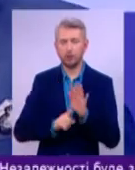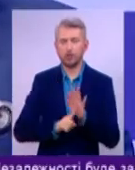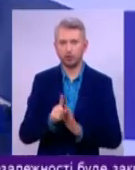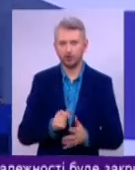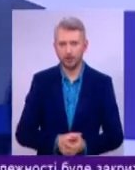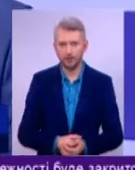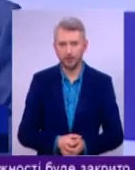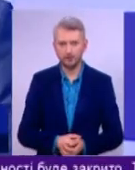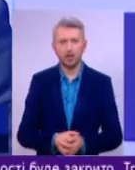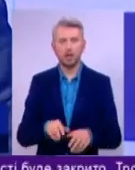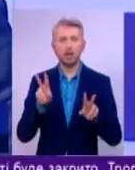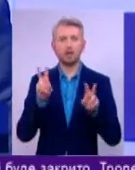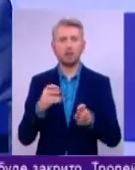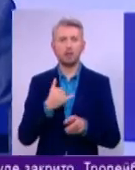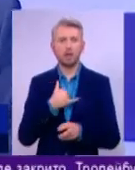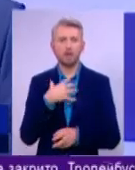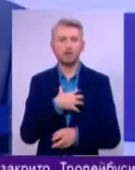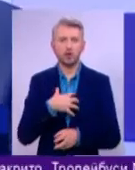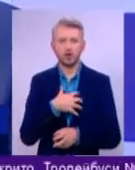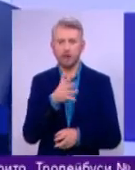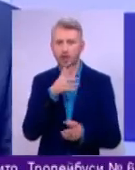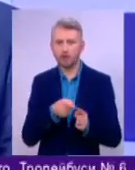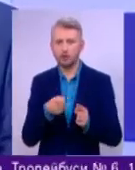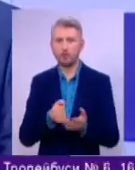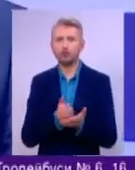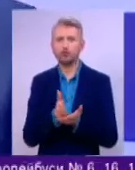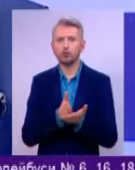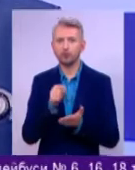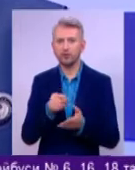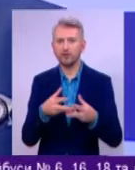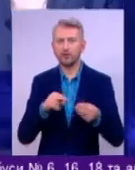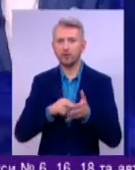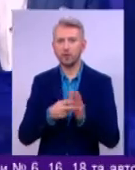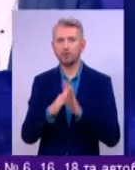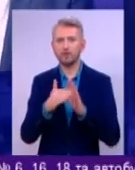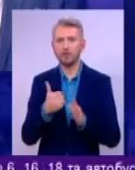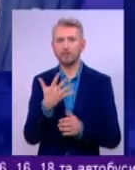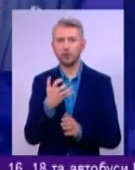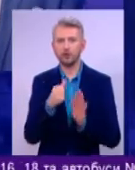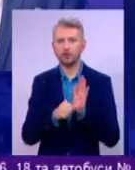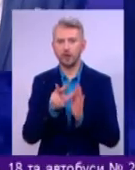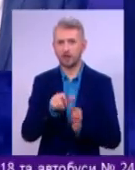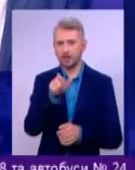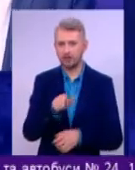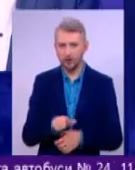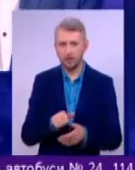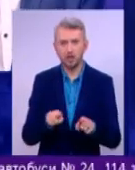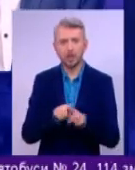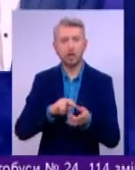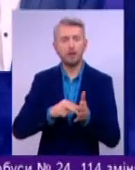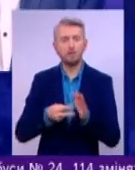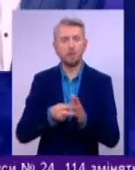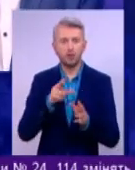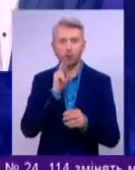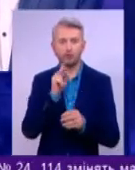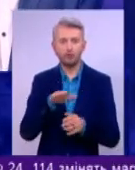розпочинати. Тема у нас важлива. На строкову службу цієї весни планують призвати 563 кияни. Нам такі плани озвучив